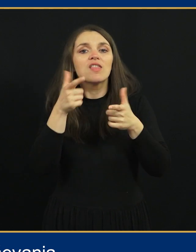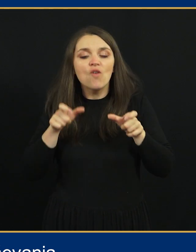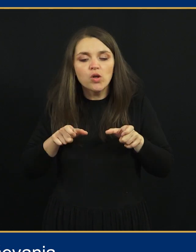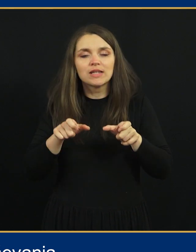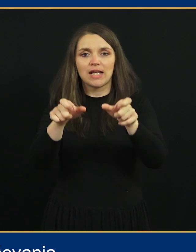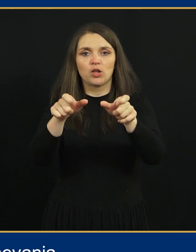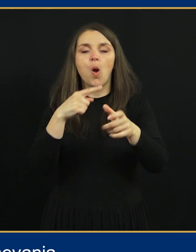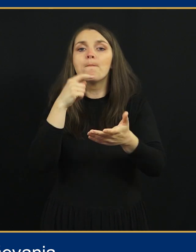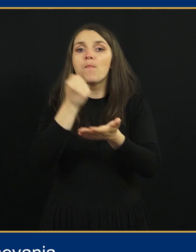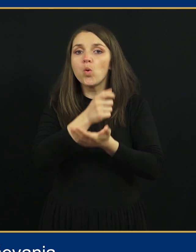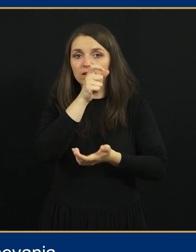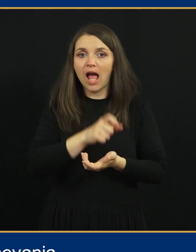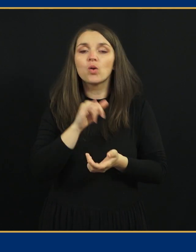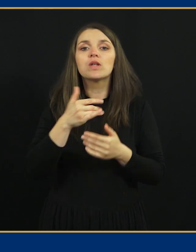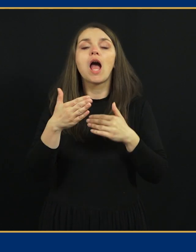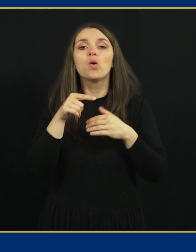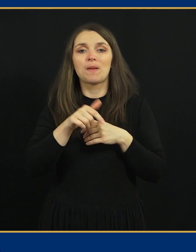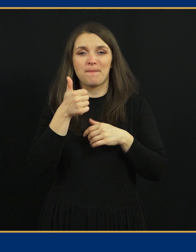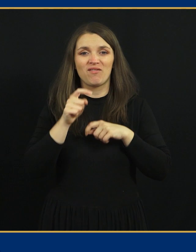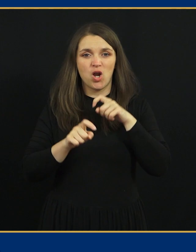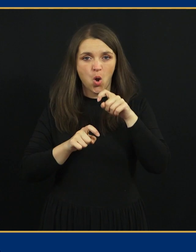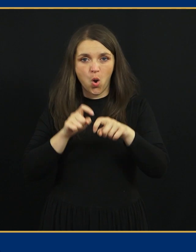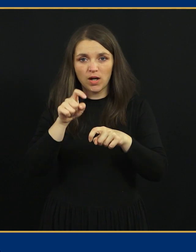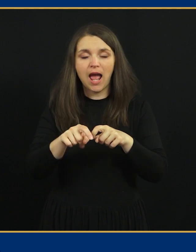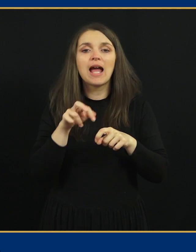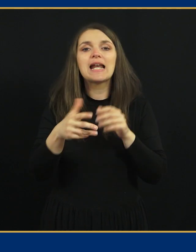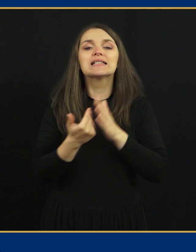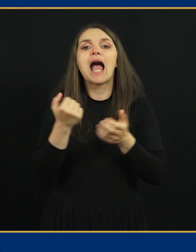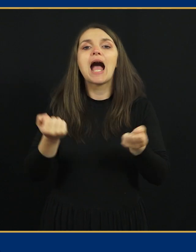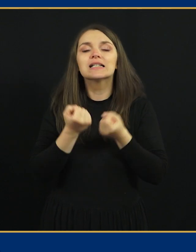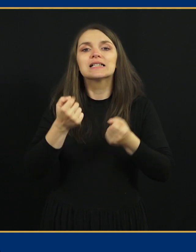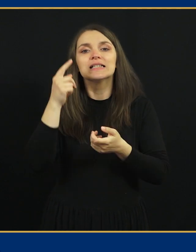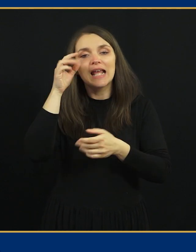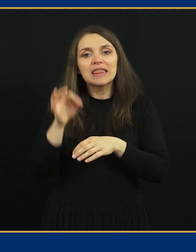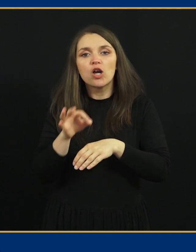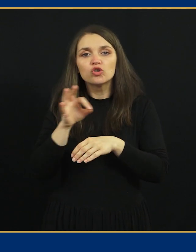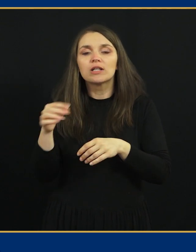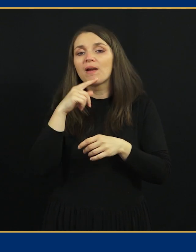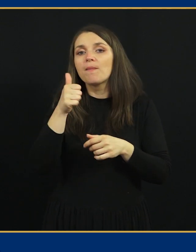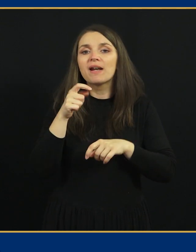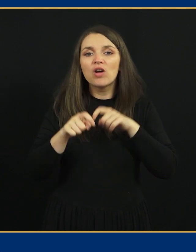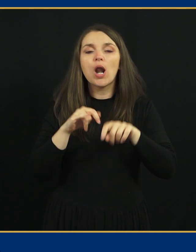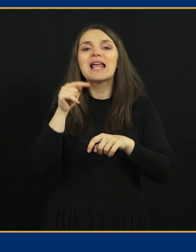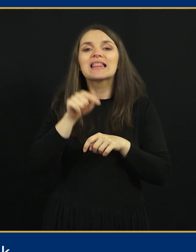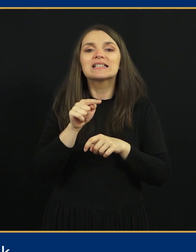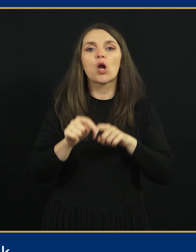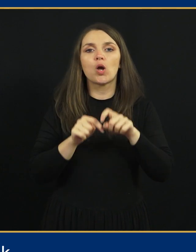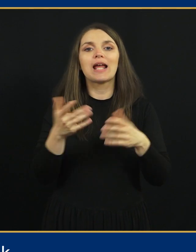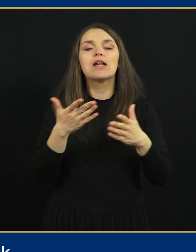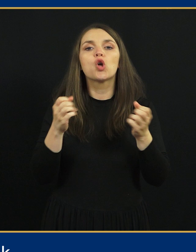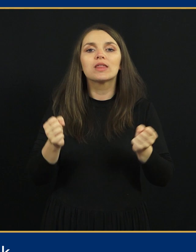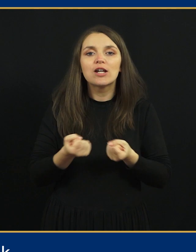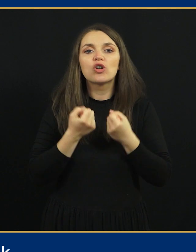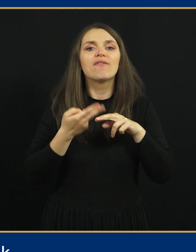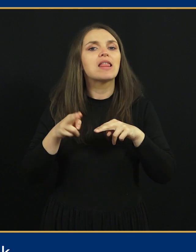in Romkin dvotirno. Poudaril je, da gre v tem prvem koraku za akcijski načrt, torej prvi korak